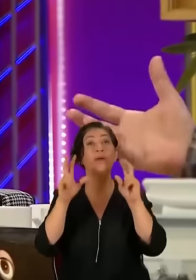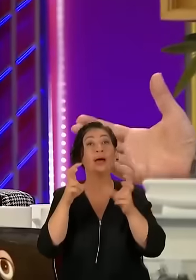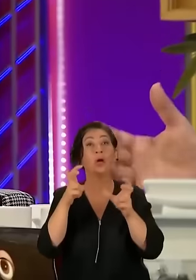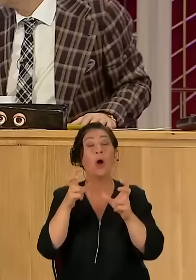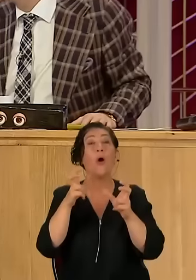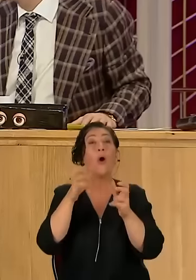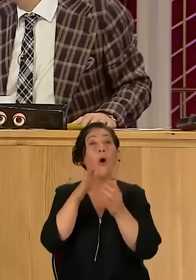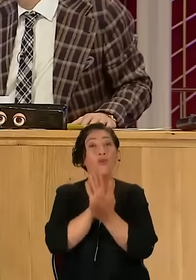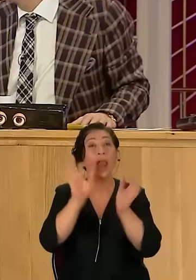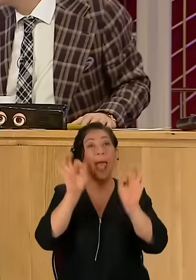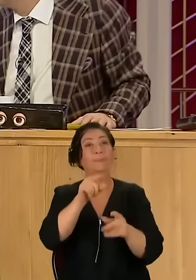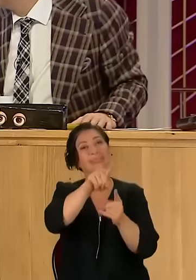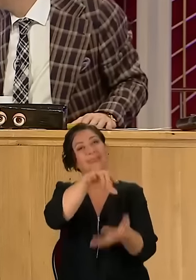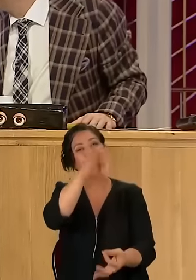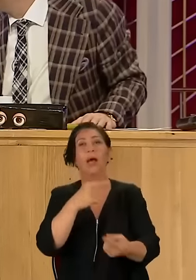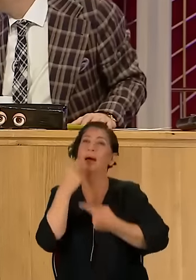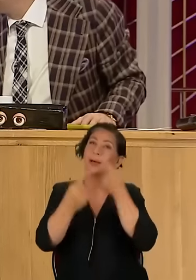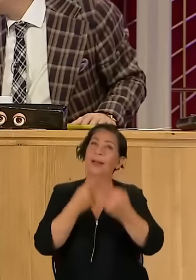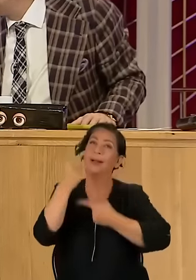programımızda Ödül sürekli seni